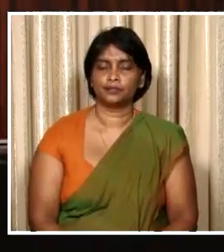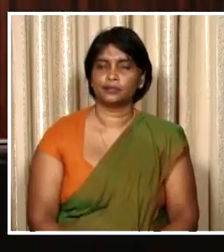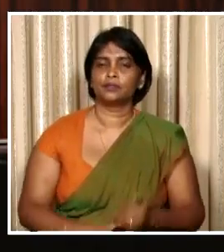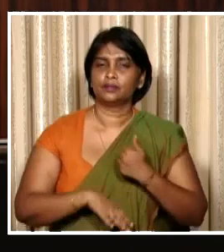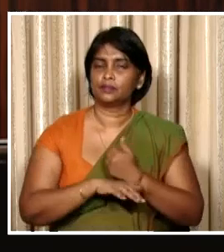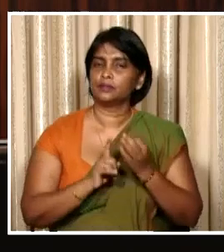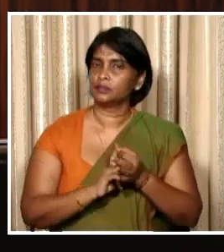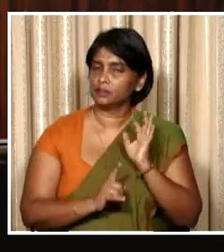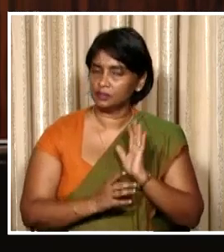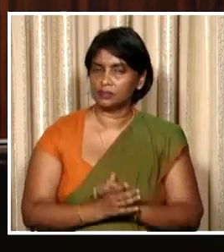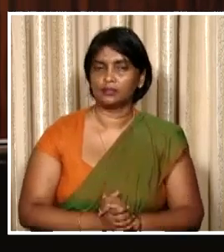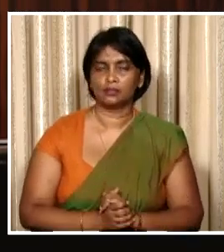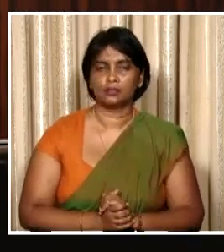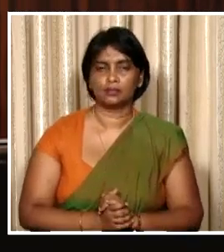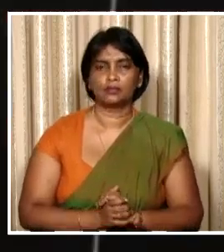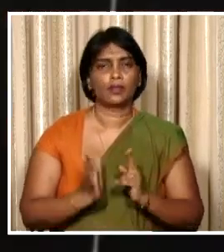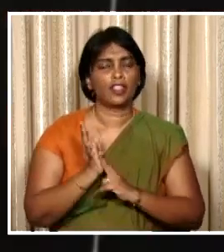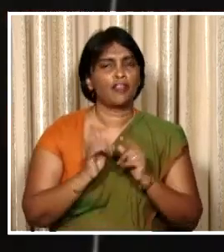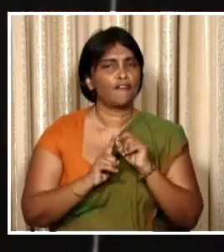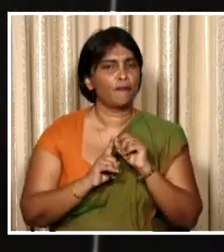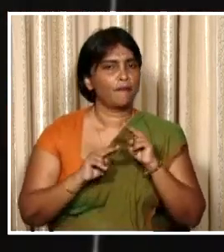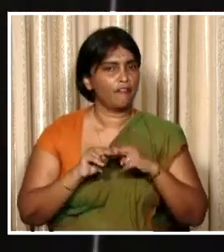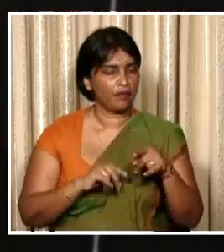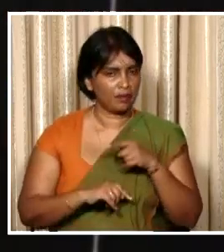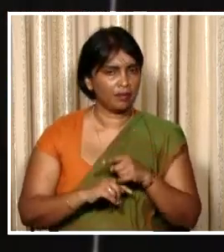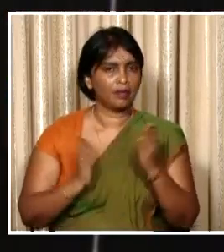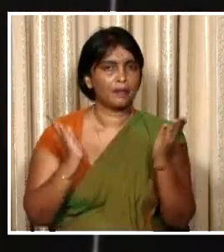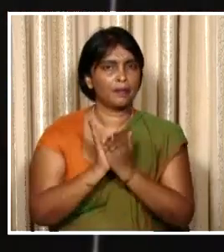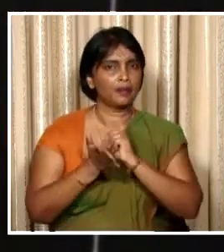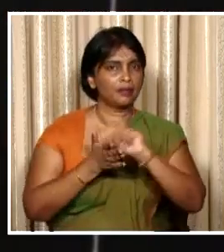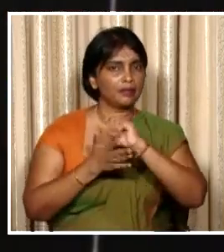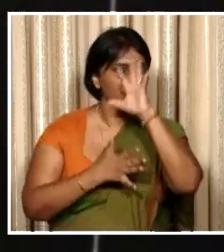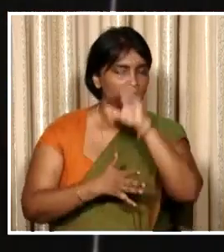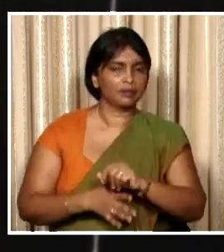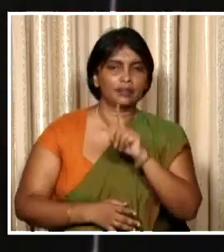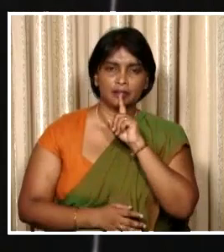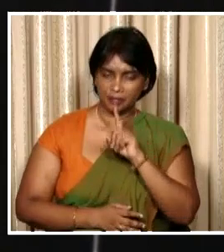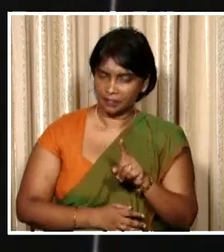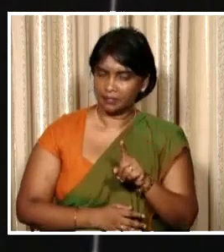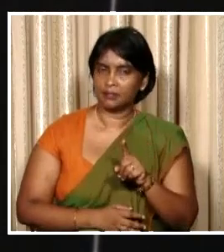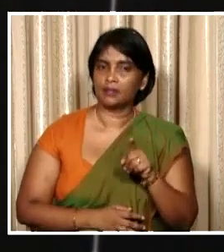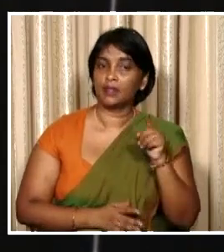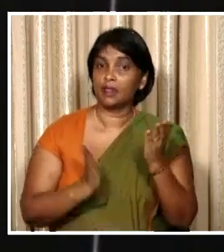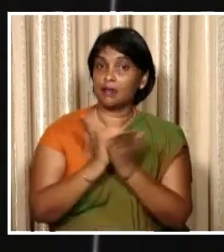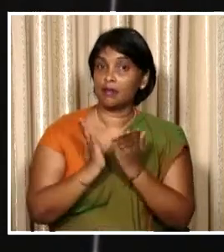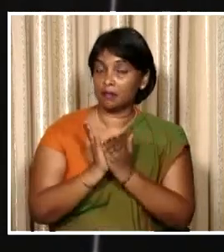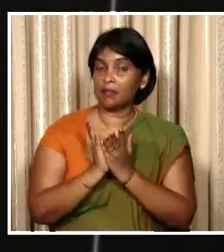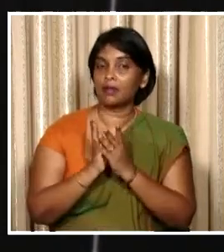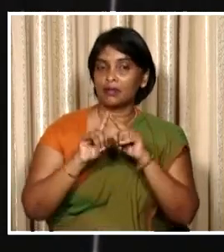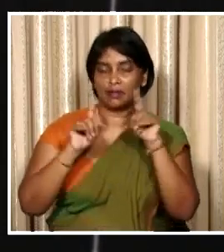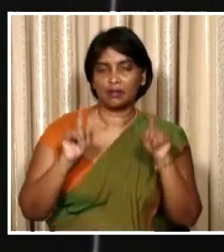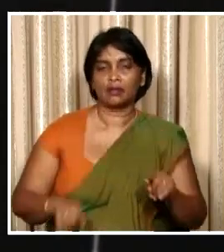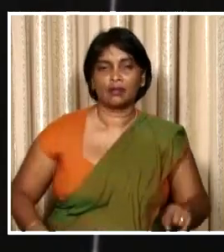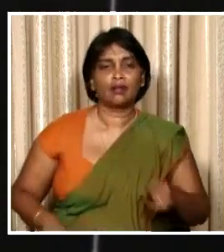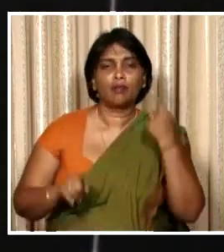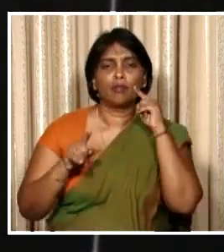මුලසනේ සභාපතිතුමනි, නලින් ප්‍රනාන්දු මන්ත්‍රීතුමා හාෆ් ෂිට් එක ලියාගෙන ඇවිල්ලා කතා කරනවා. එතුමා හාෆ් ෂිට් එකක්. මම කතා